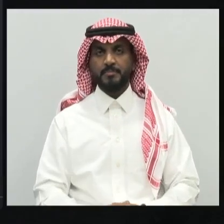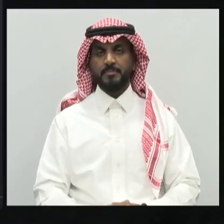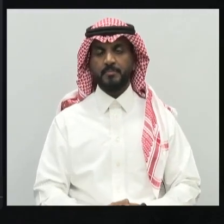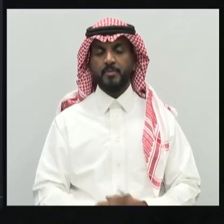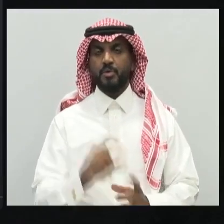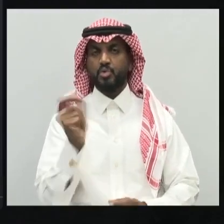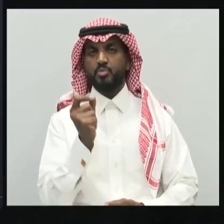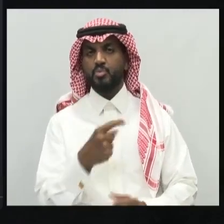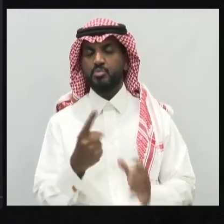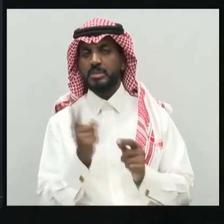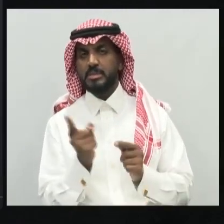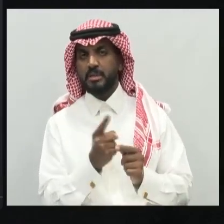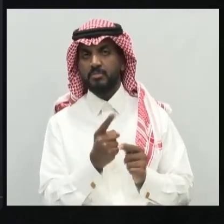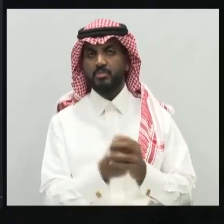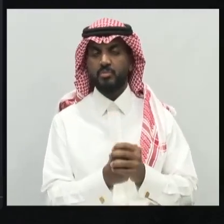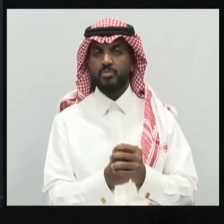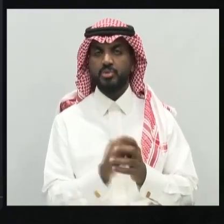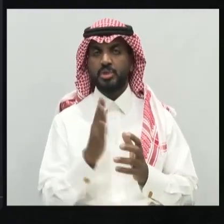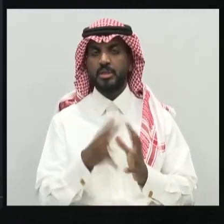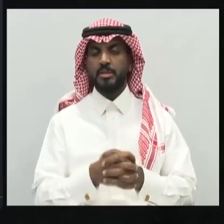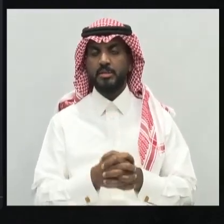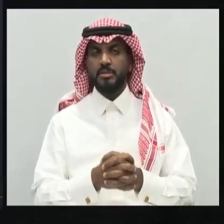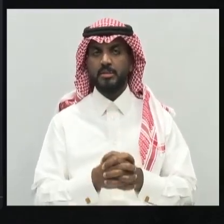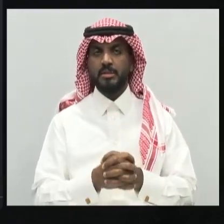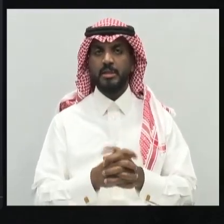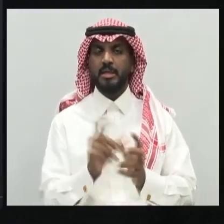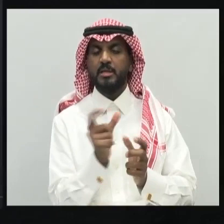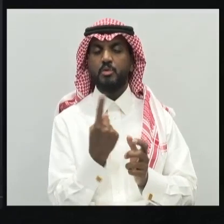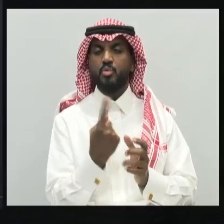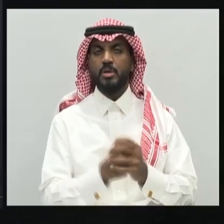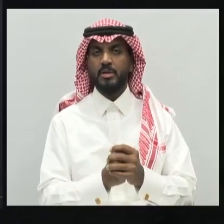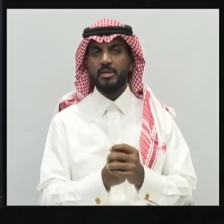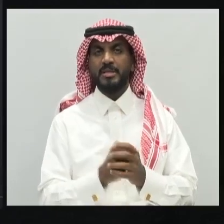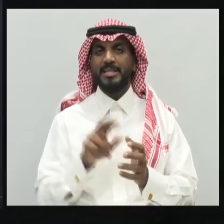سطر جديد الكلمه الاولى تزور